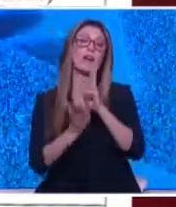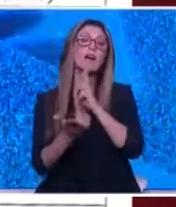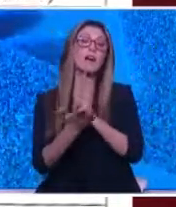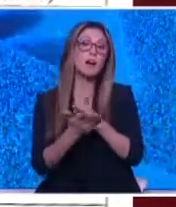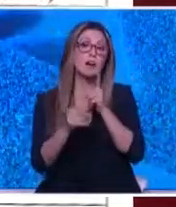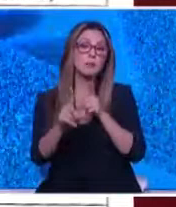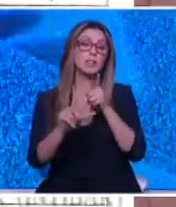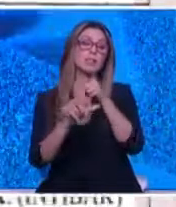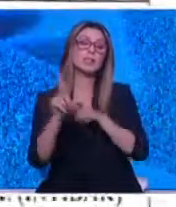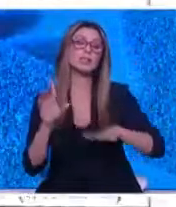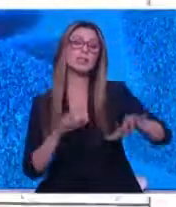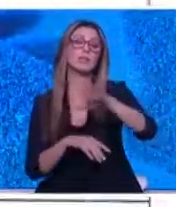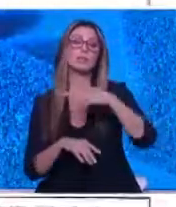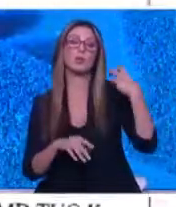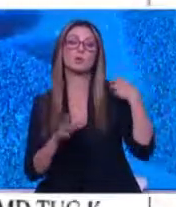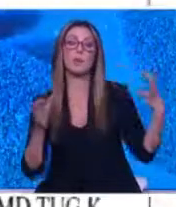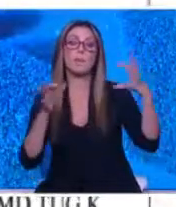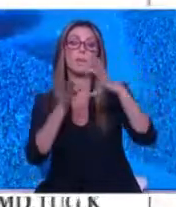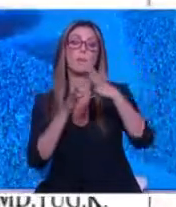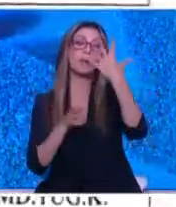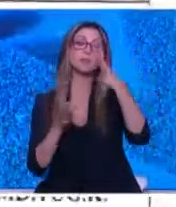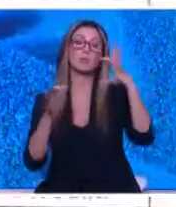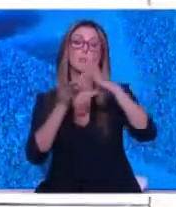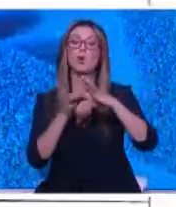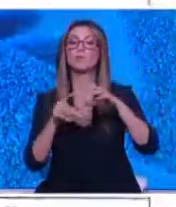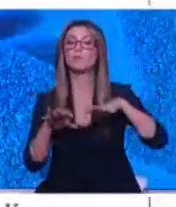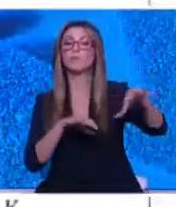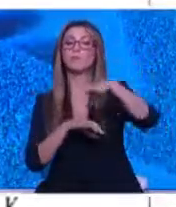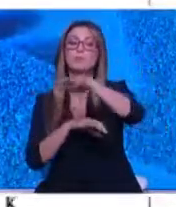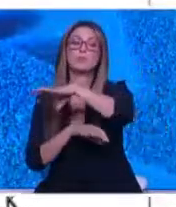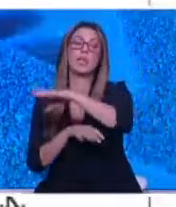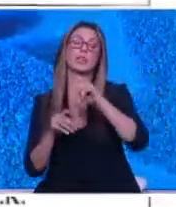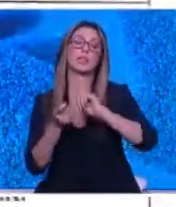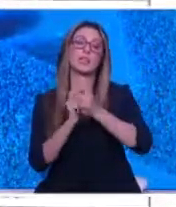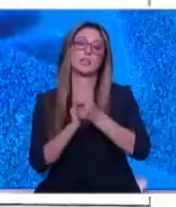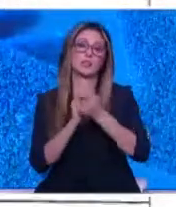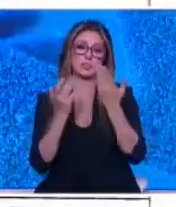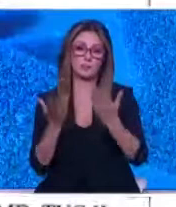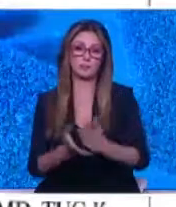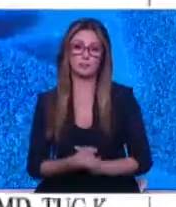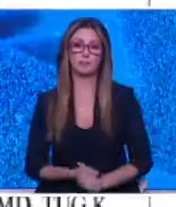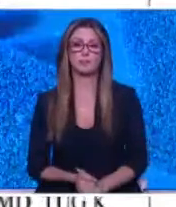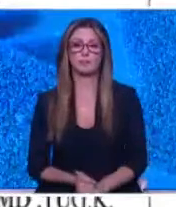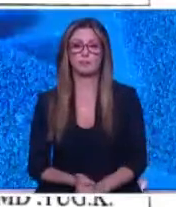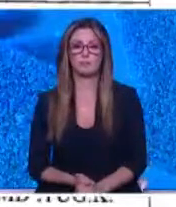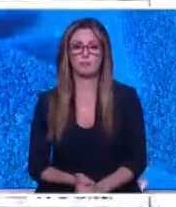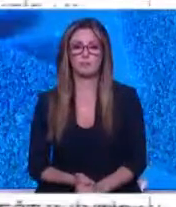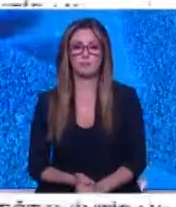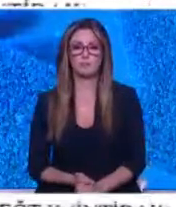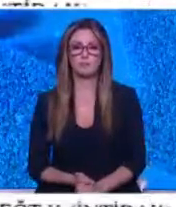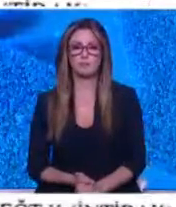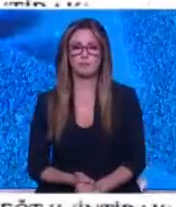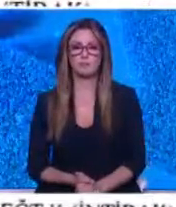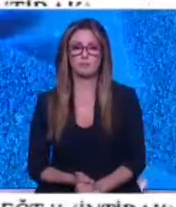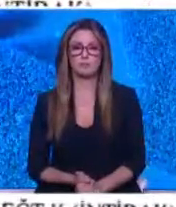ile Jandarma Genel Komutanlığı'na bağlı 5 bölge komutanı da değişti. Tüm generaller Recep Yalçınkaya Diyarbakır, Yusuf Ziyaddin Cavlak